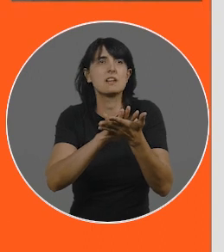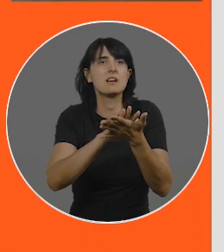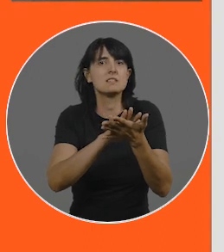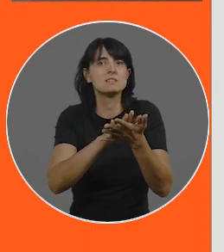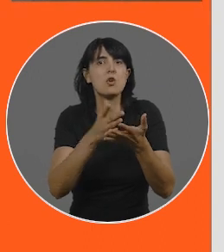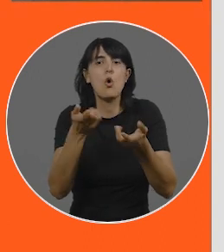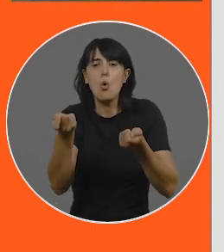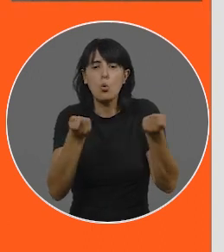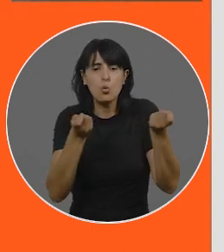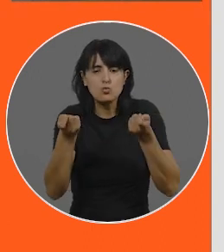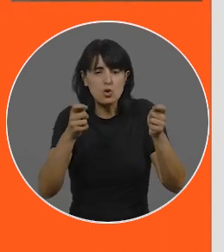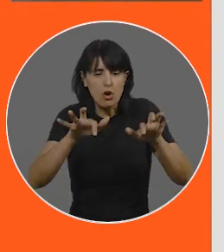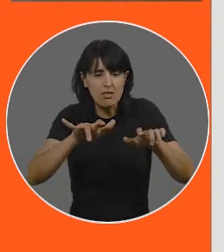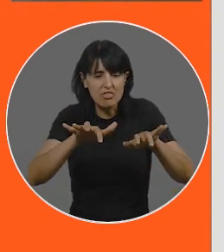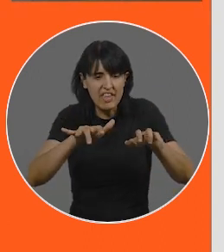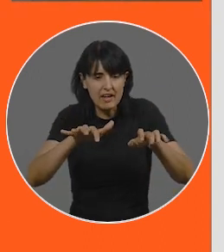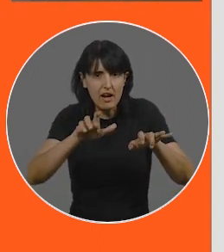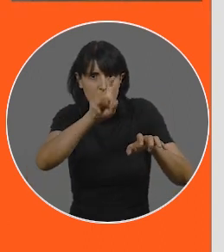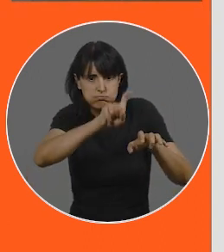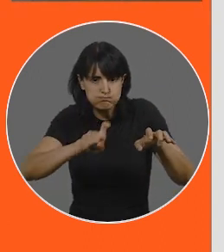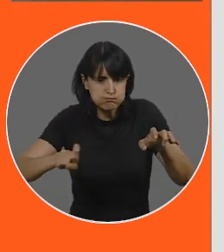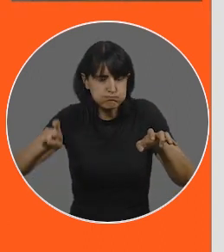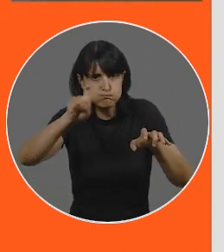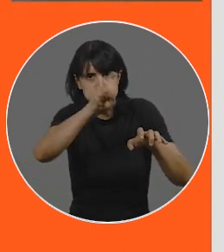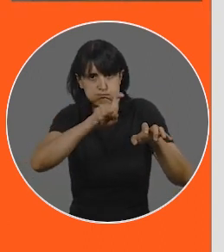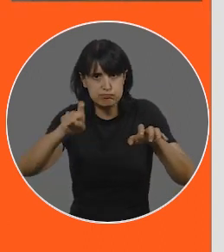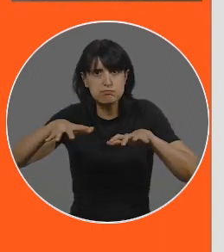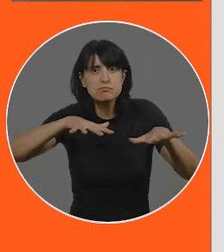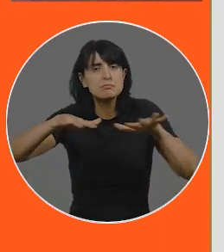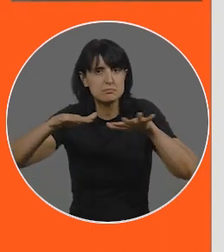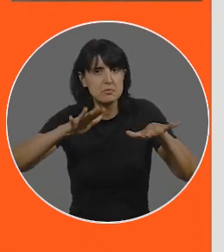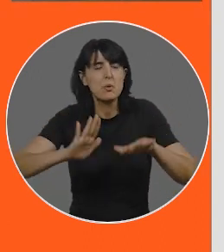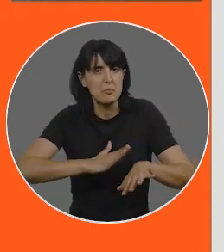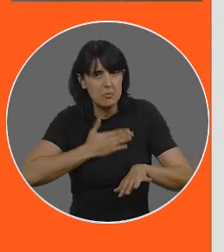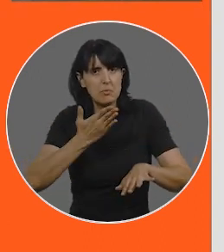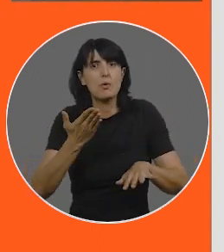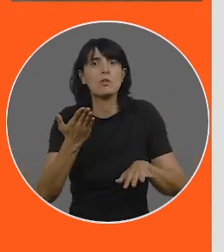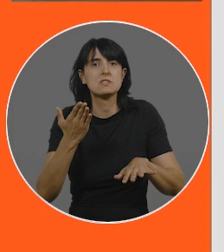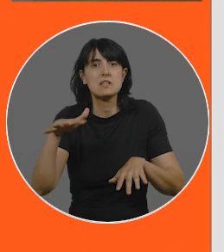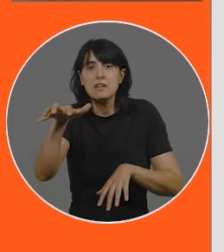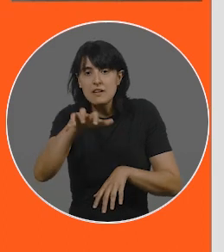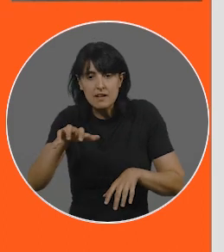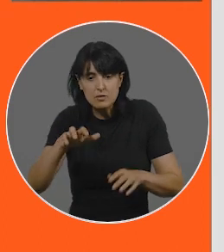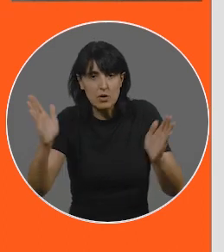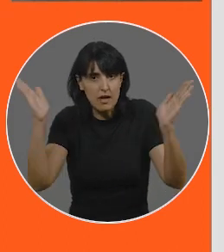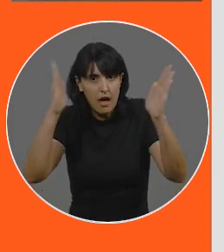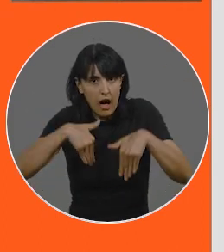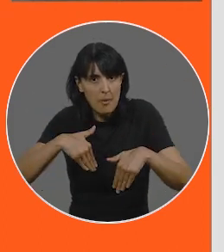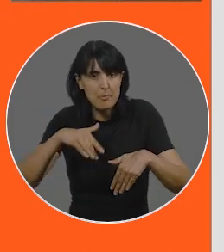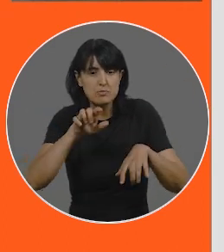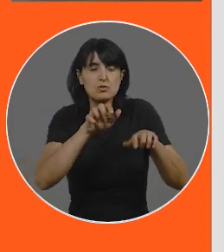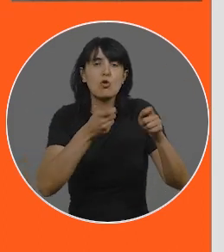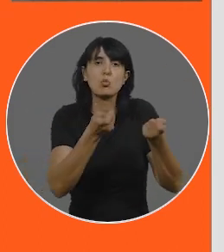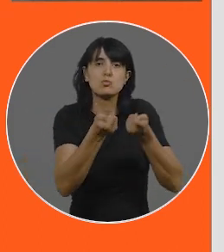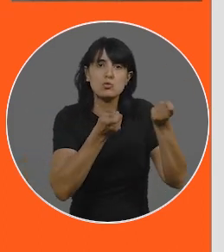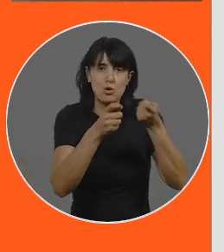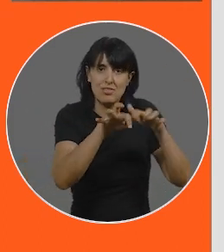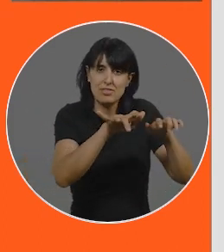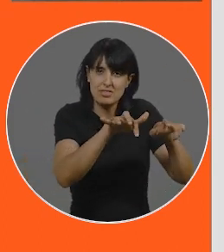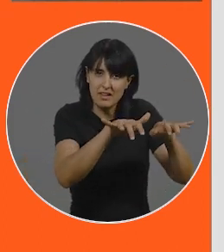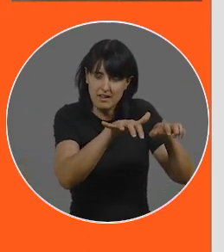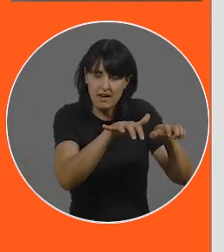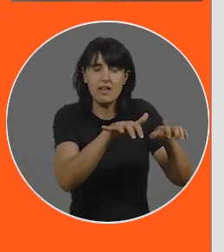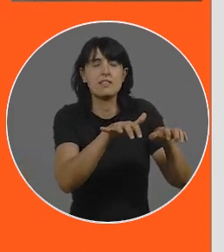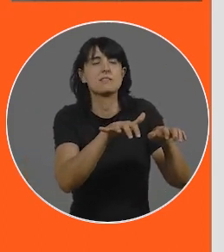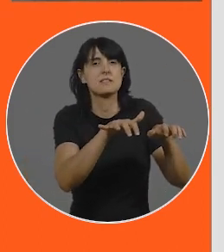signes, control pel teclat, que puguis moure't, que puguis aturar quan vulguis amb teclat si no tens ratolí, que puguis controlar